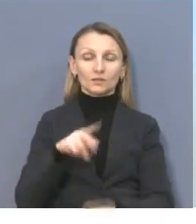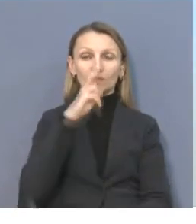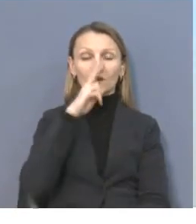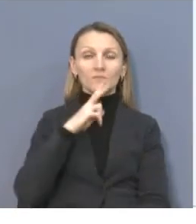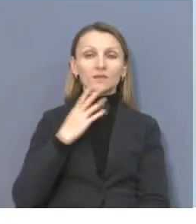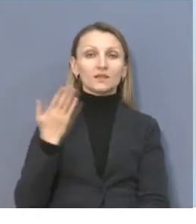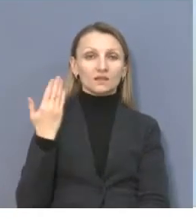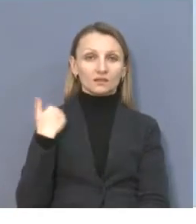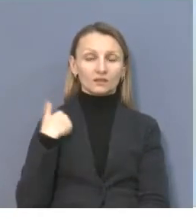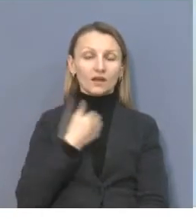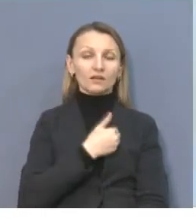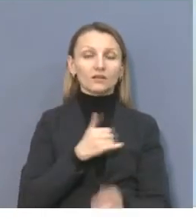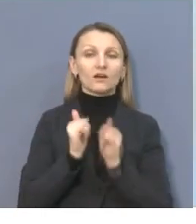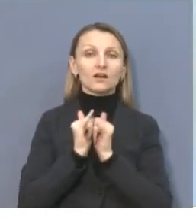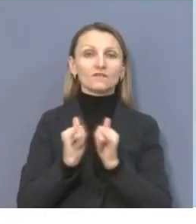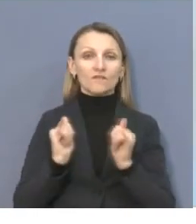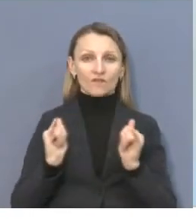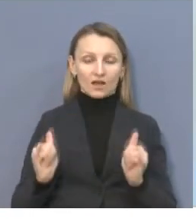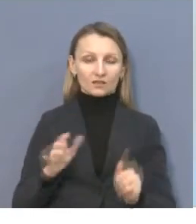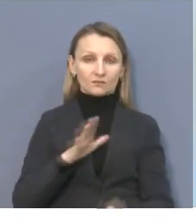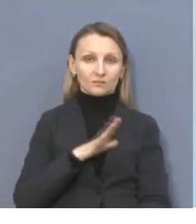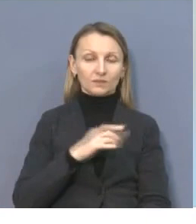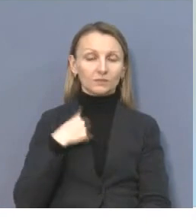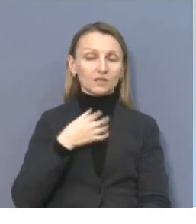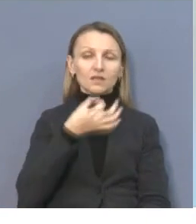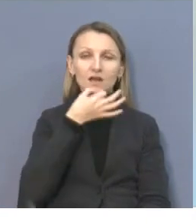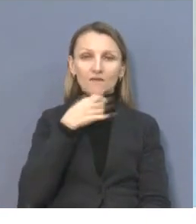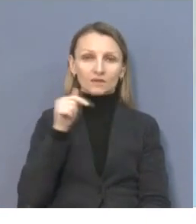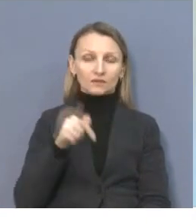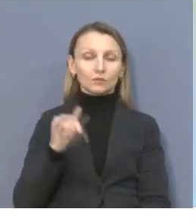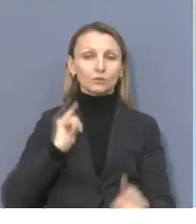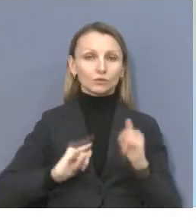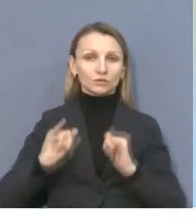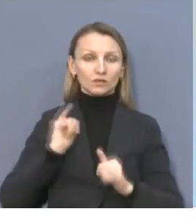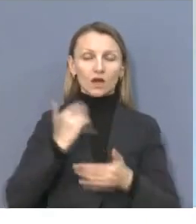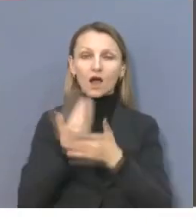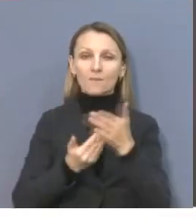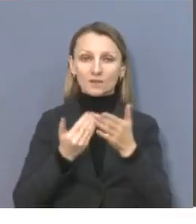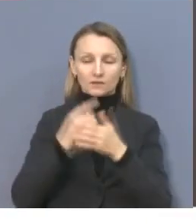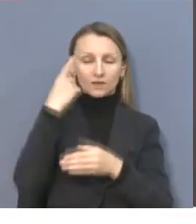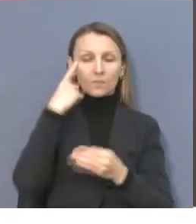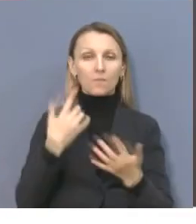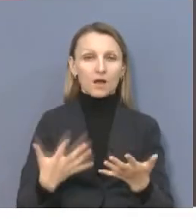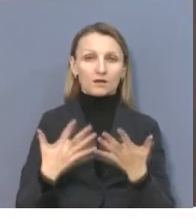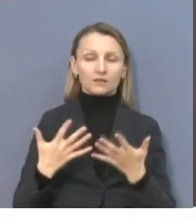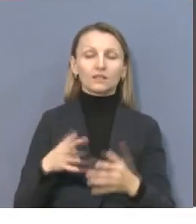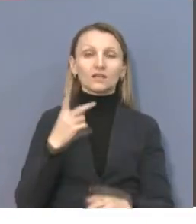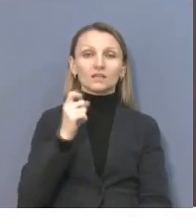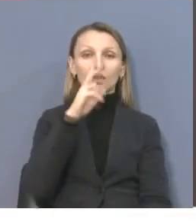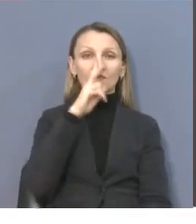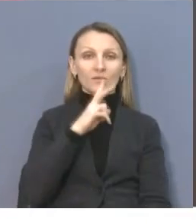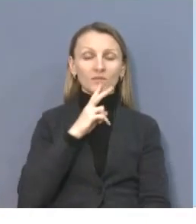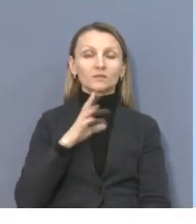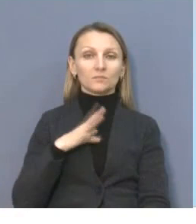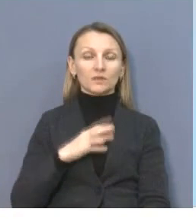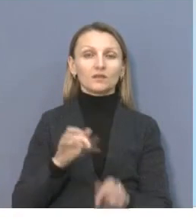назад очень хотелось развиваться в творческом плане мне здесь очень нравится преподаватель объясняет все доступные хорошо за два месяца разучил а несколько